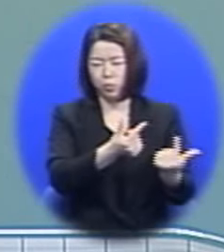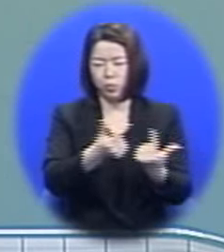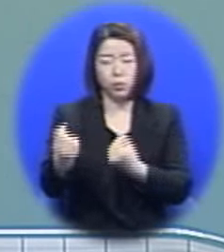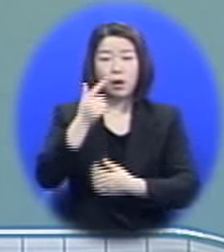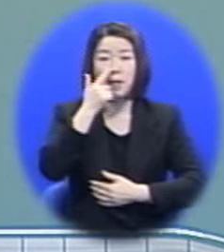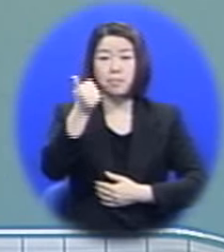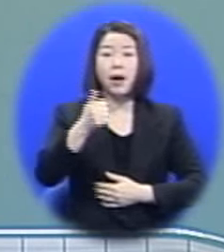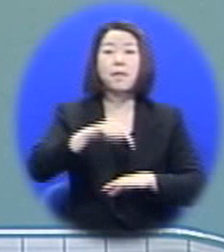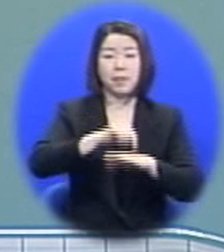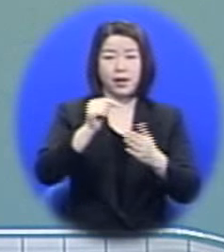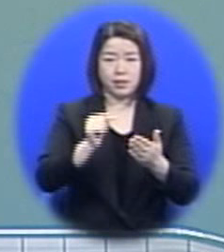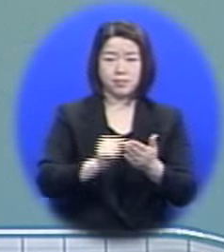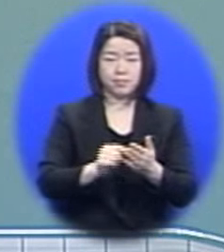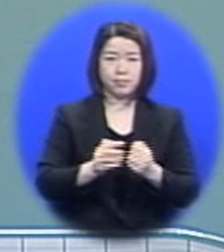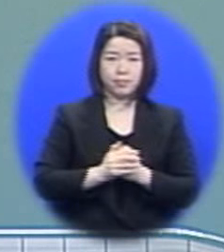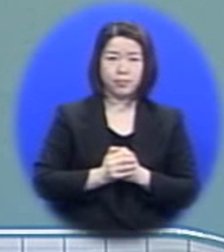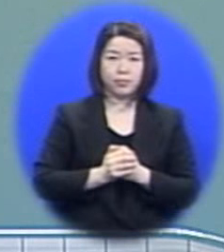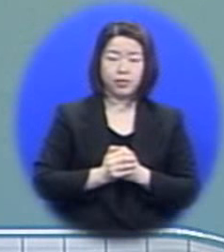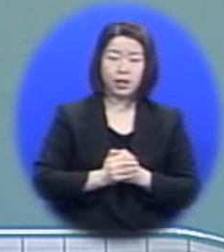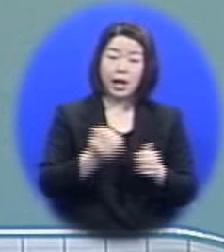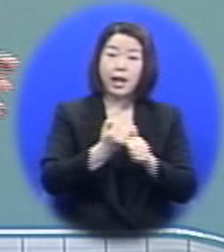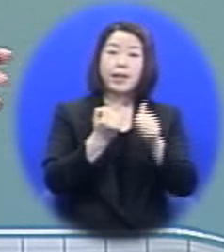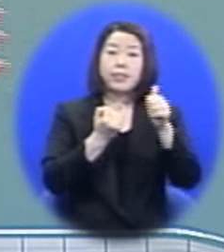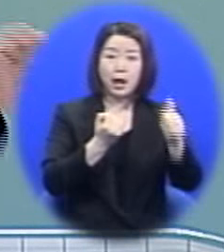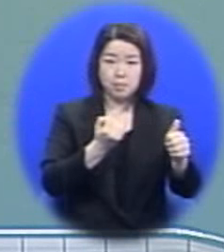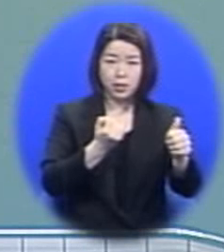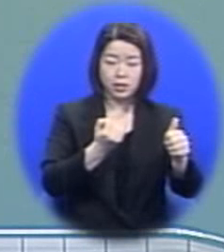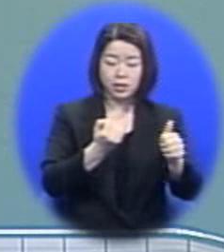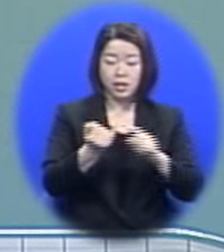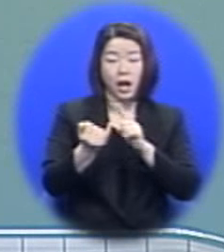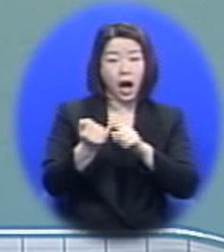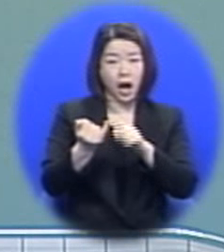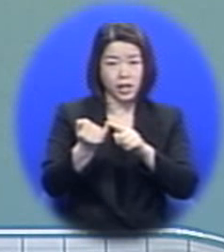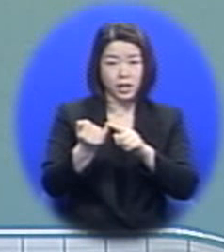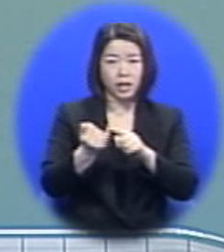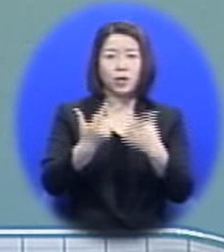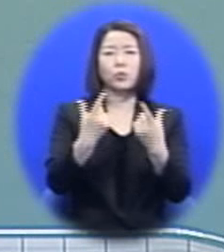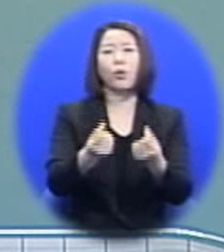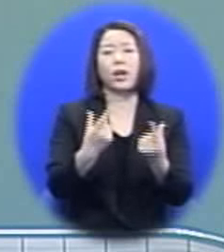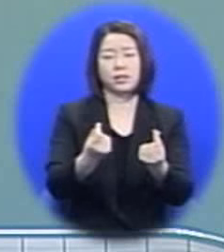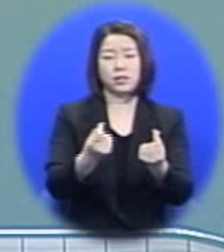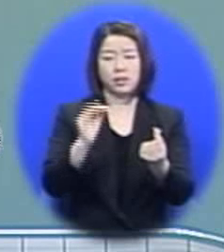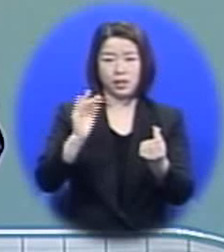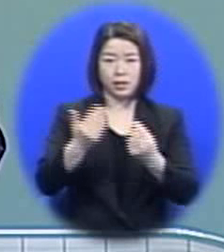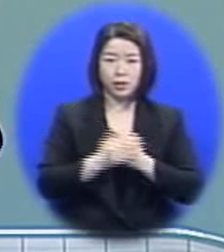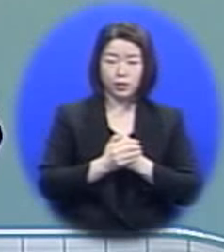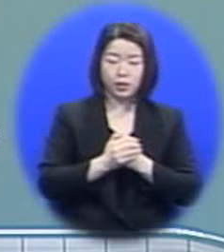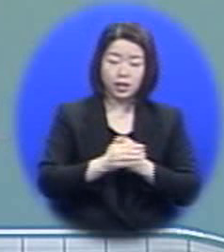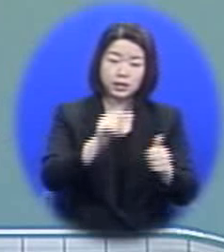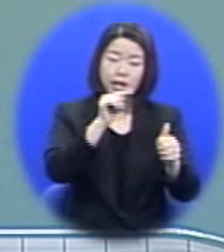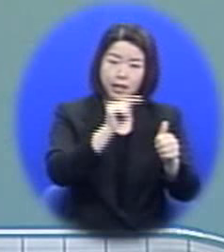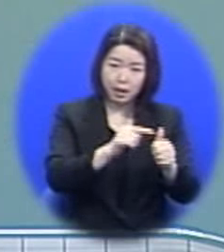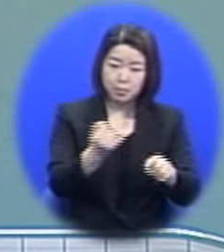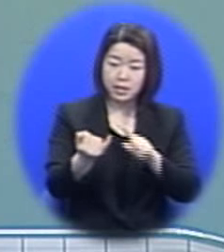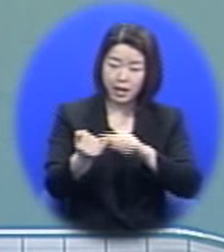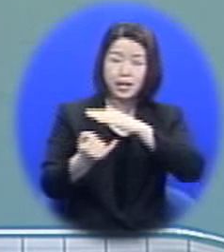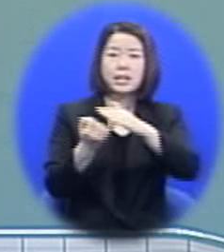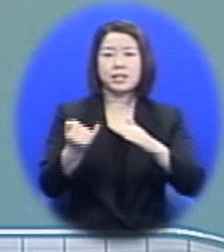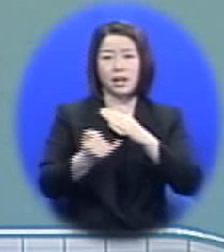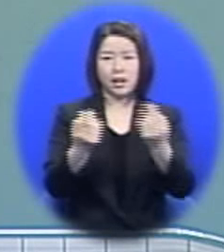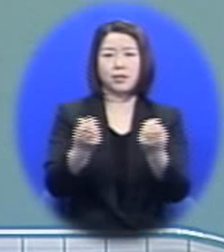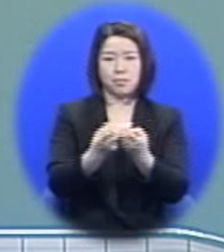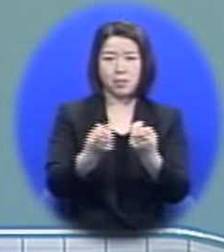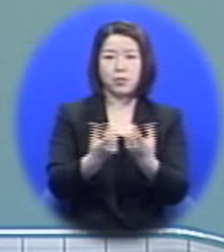할 겁니다. 남편이 아내에게 그렇게 하라는 거예요. 그게 남편이 아내를 사랑하는